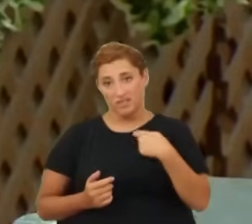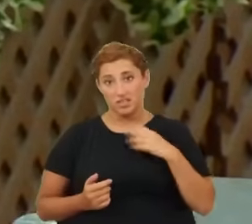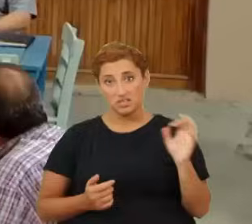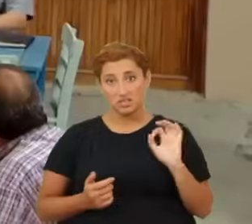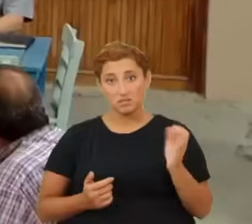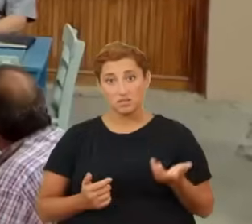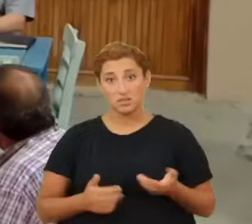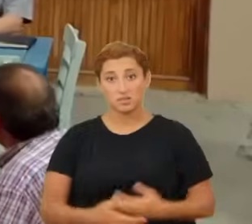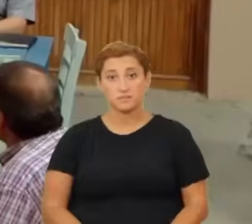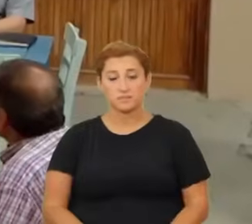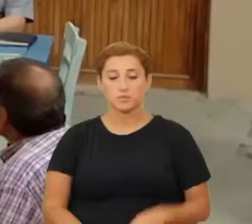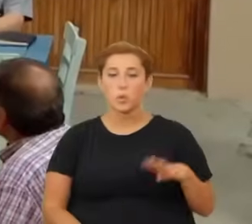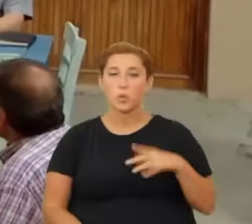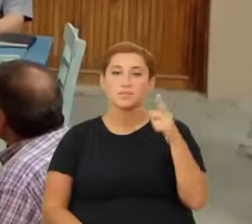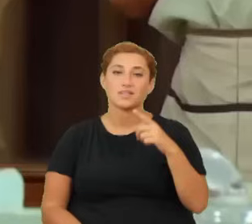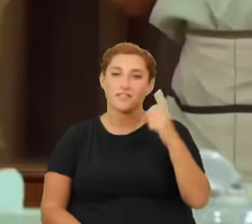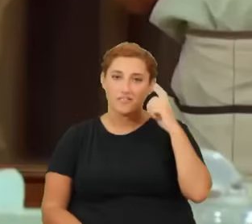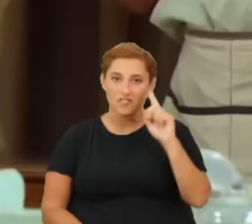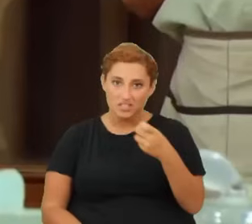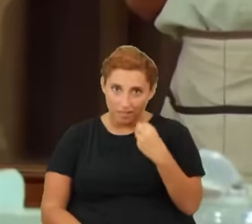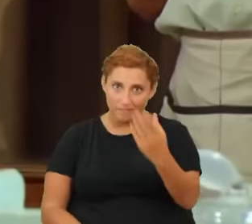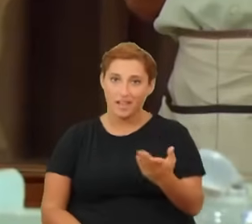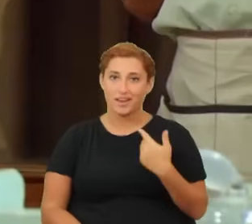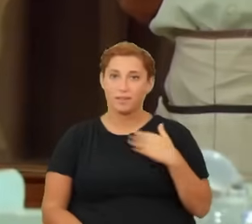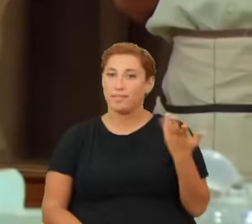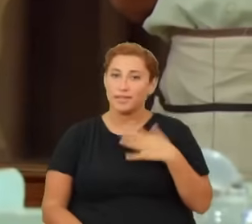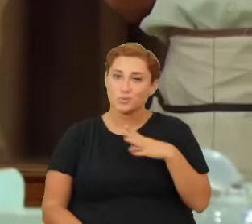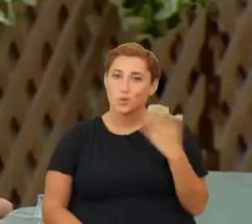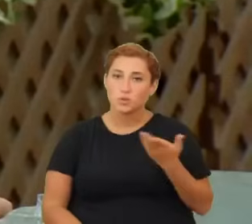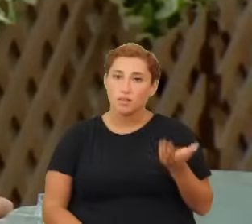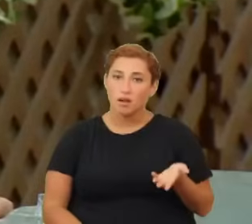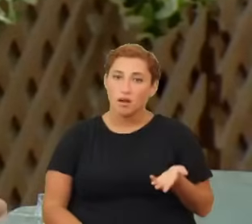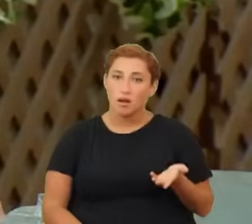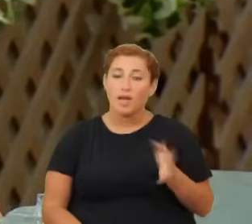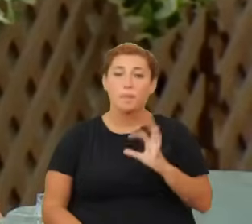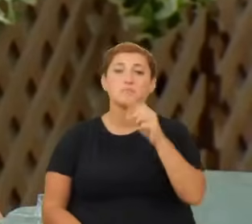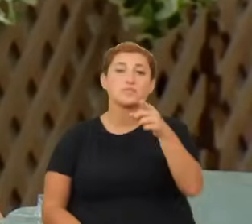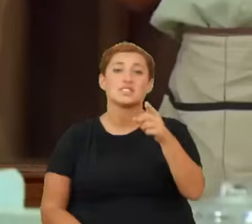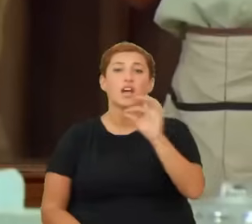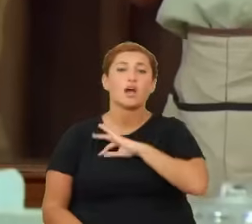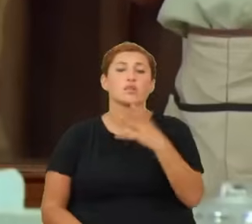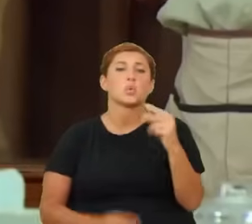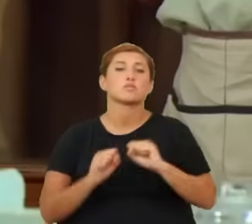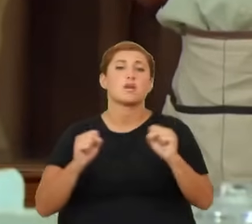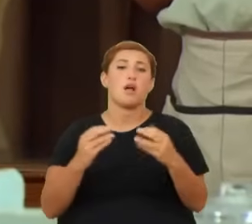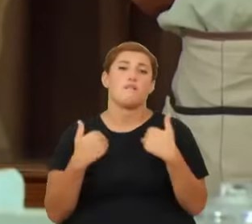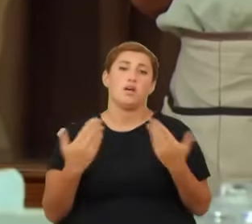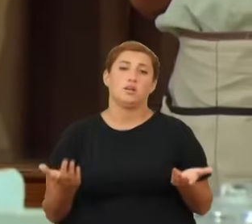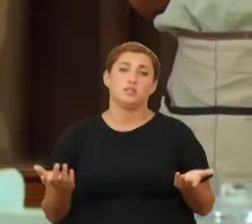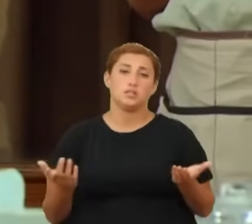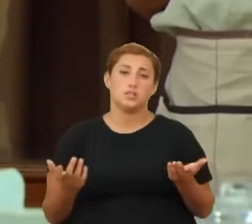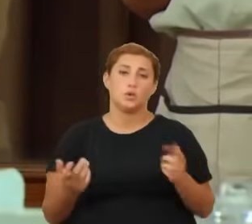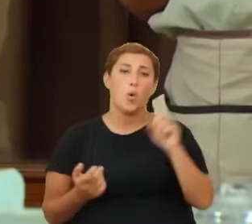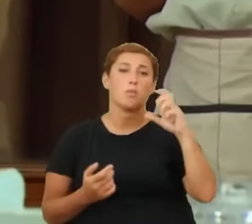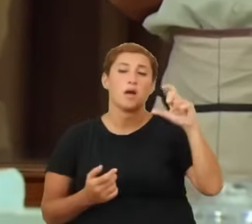Yani. Oğlum sana imkan verdik ya. Daha ne istiyorsun ya? Hem senin kârından çok zararın dokundu be oğlum.